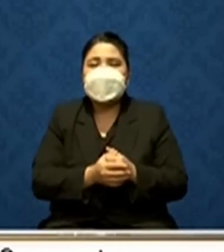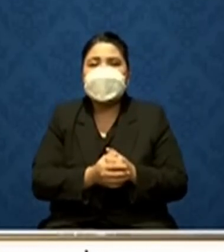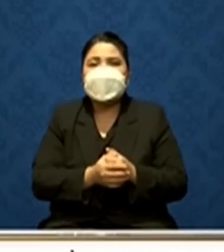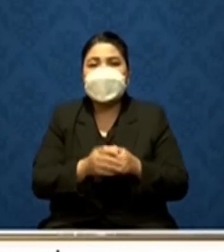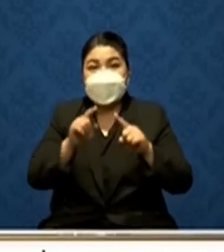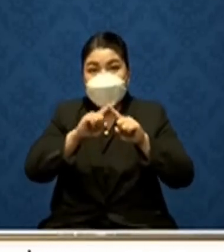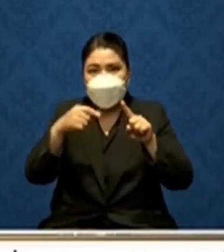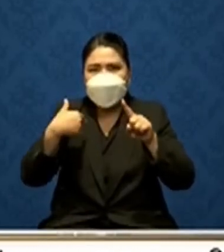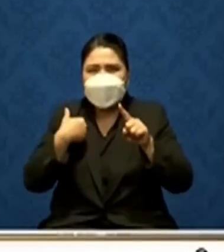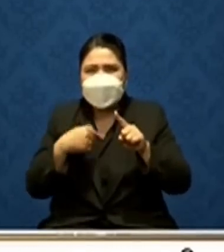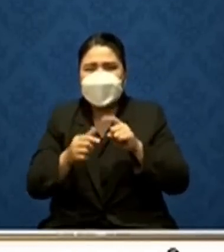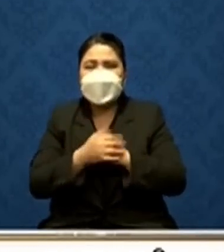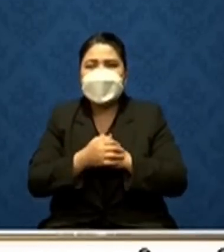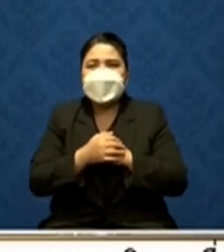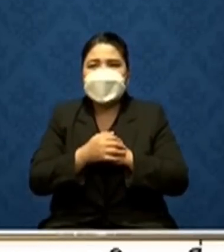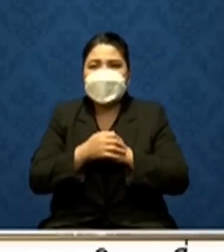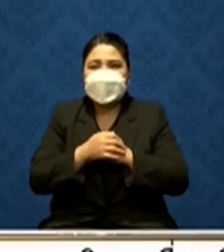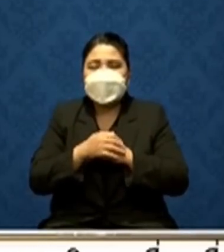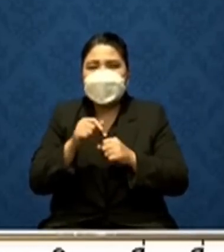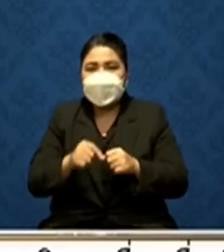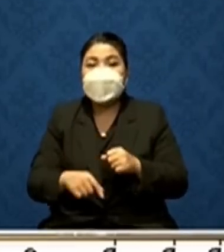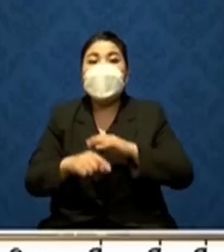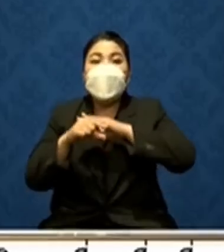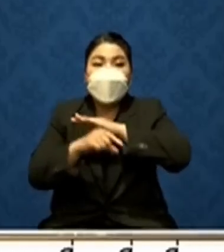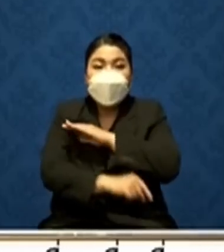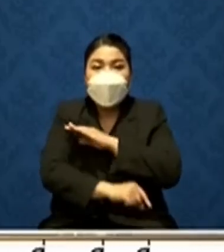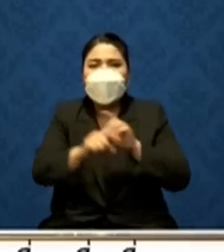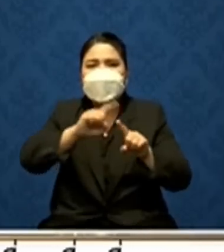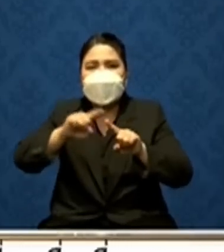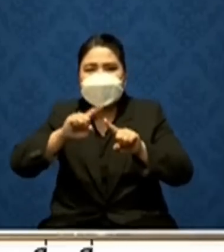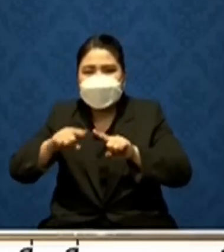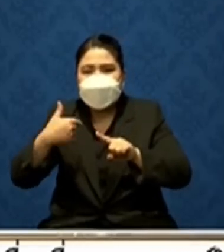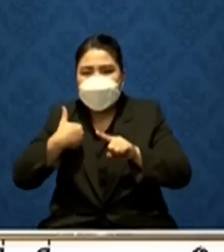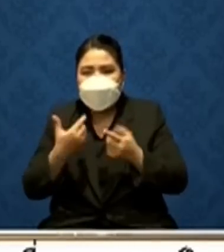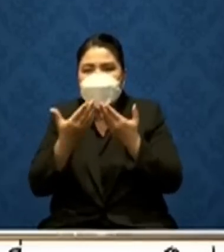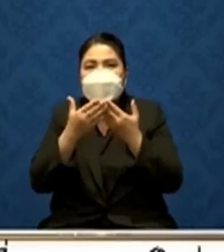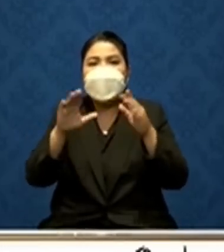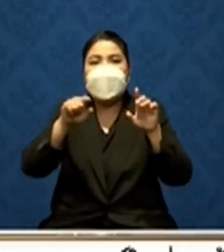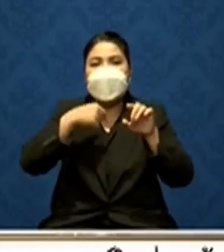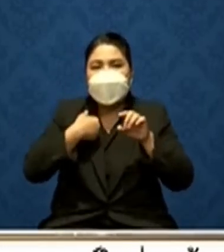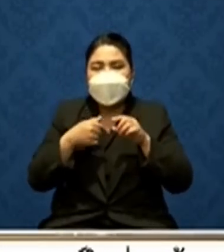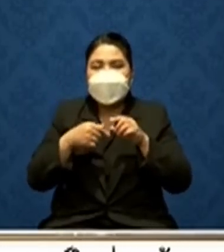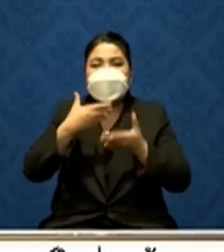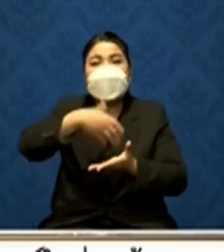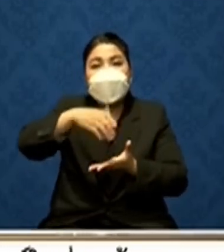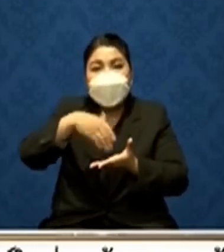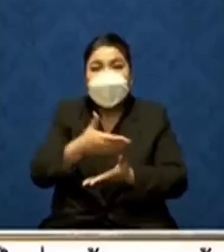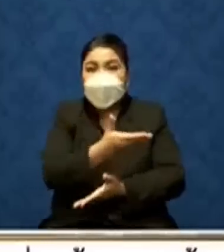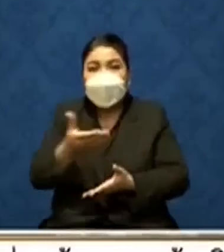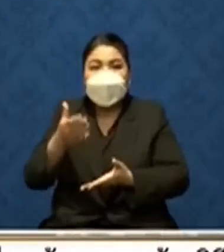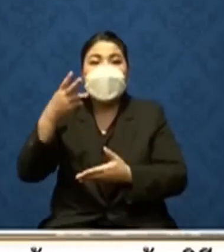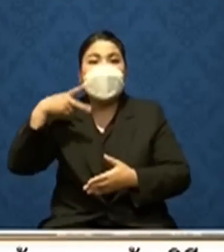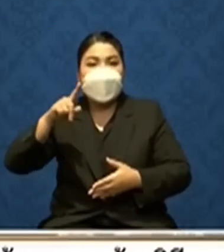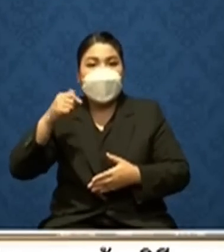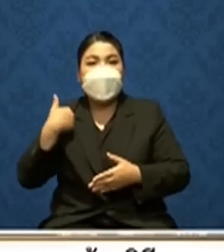เปิดโปงเปิดเผยเรื่องทุจริตคอร์รัปชั่นเอื้อประโยชน์ให้พวกพ้องรับประโยชน์เข้ากับตัวเองจน